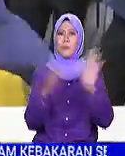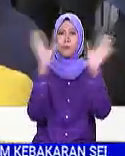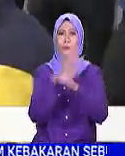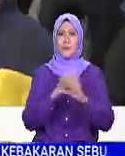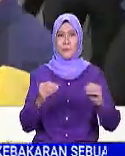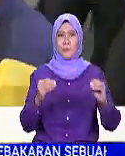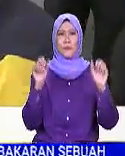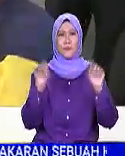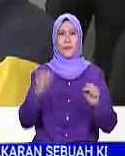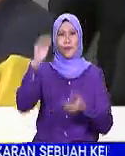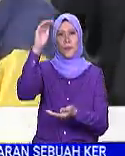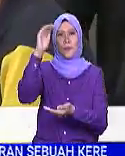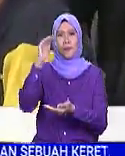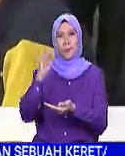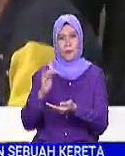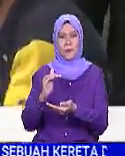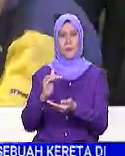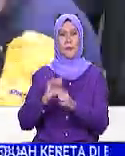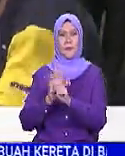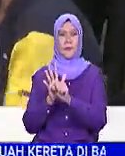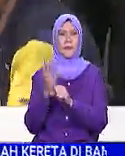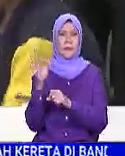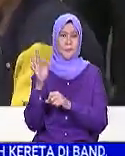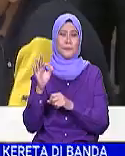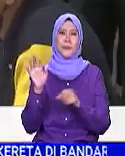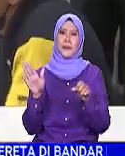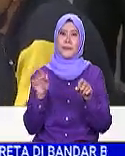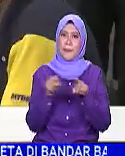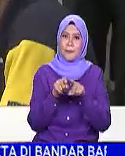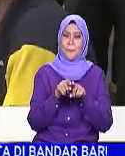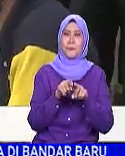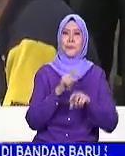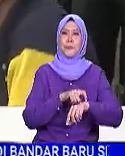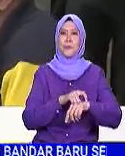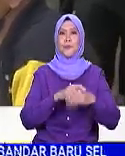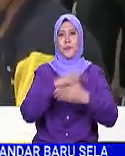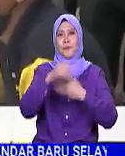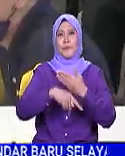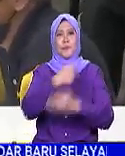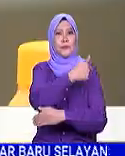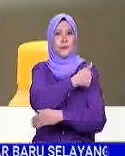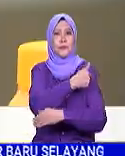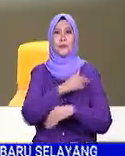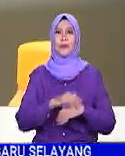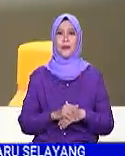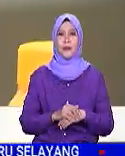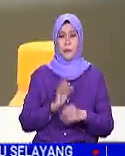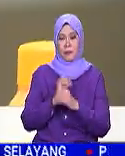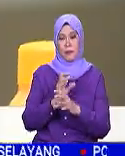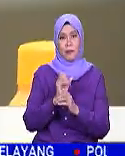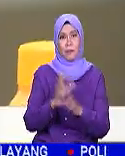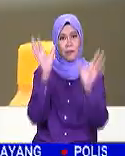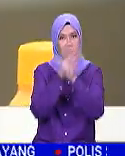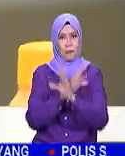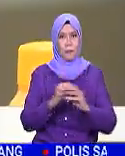Serawak berupaya mengurangkan casing kita dalam masa yang sama memperhebat program vaksinasi beliau berharap dengan usaha ini